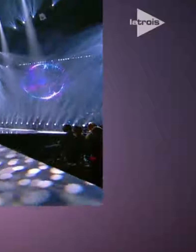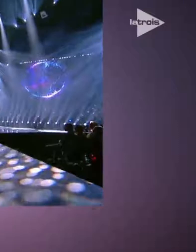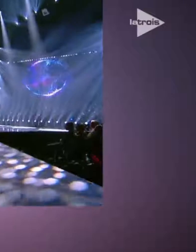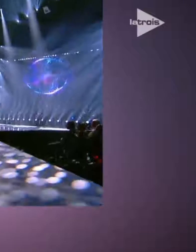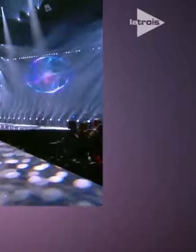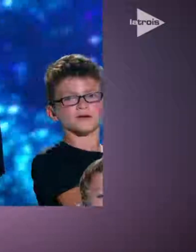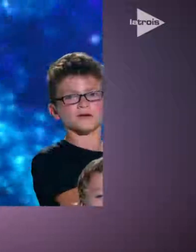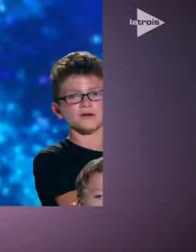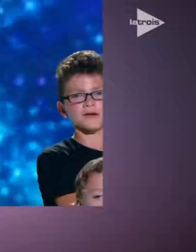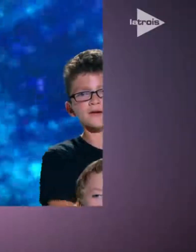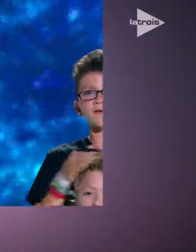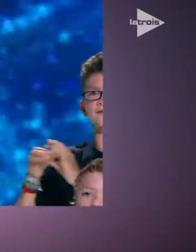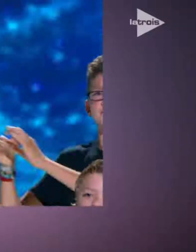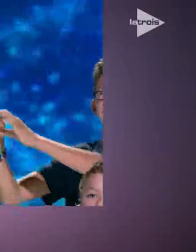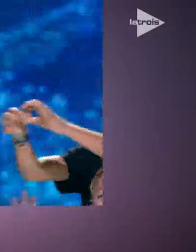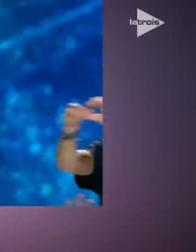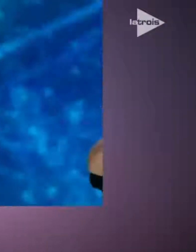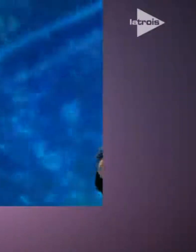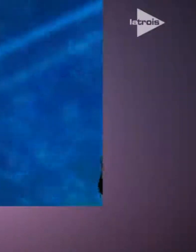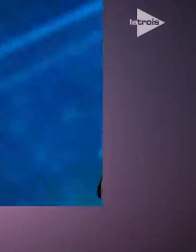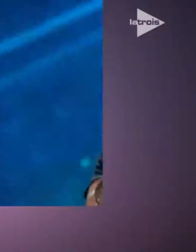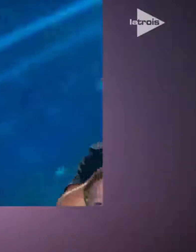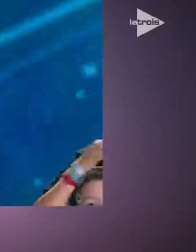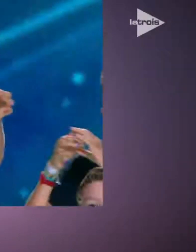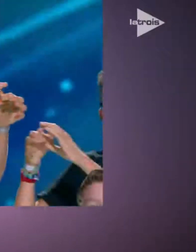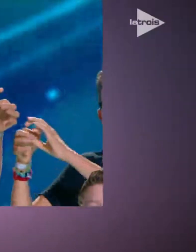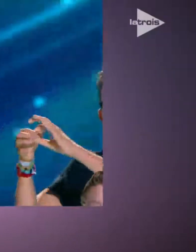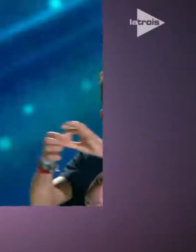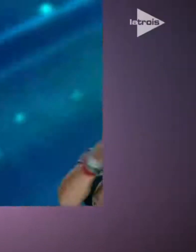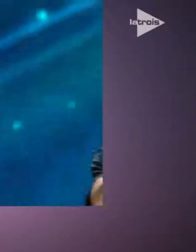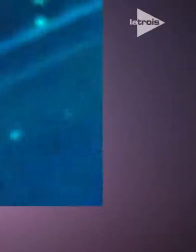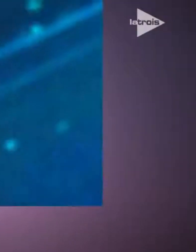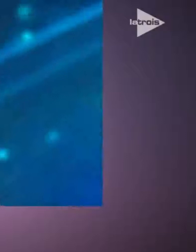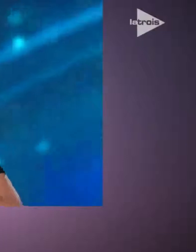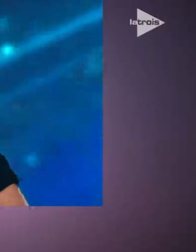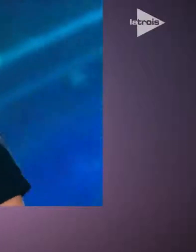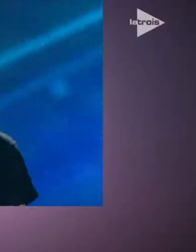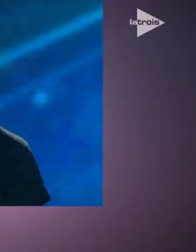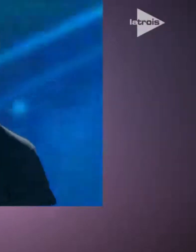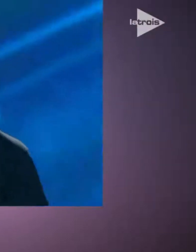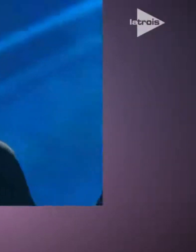And the world would be a swan.